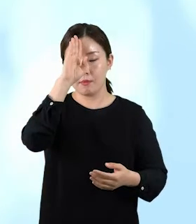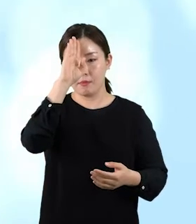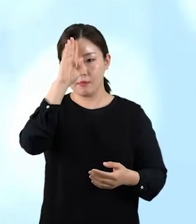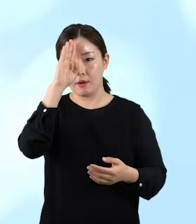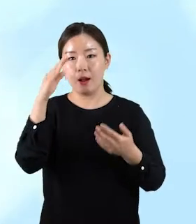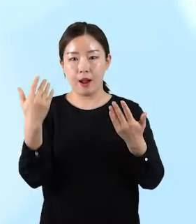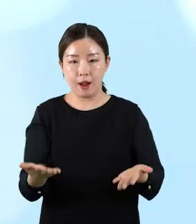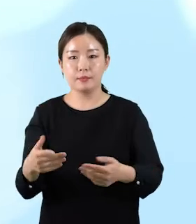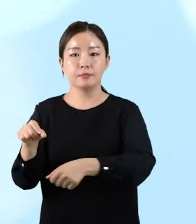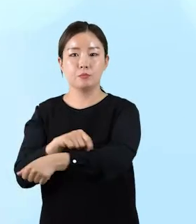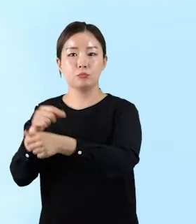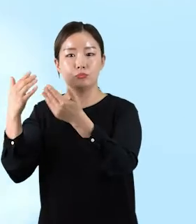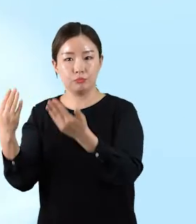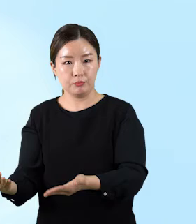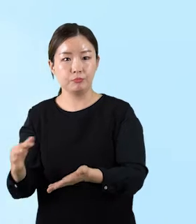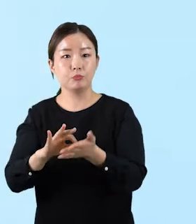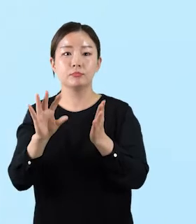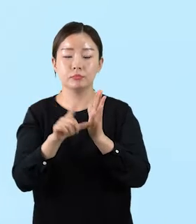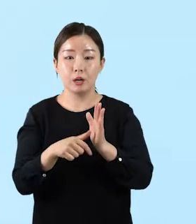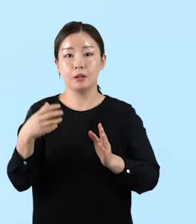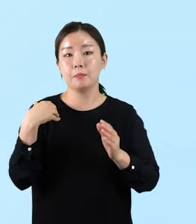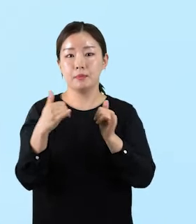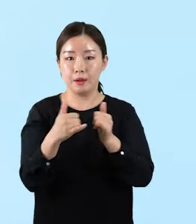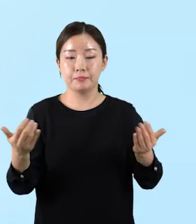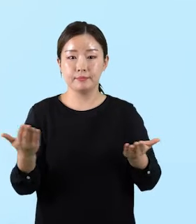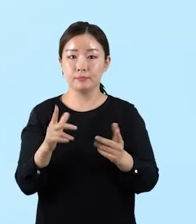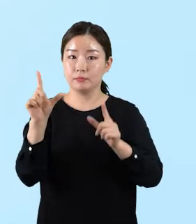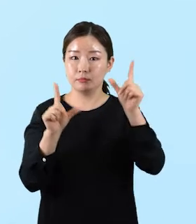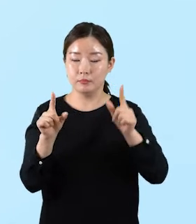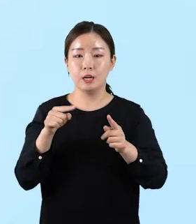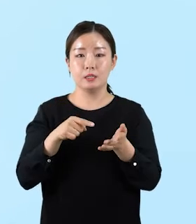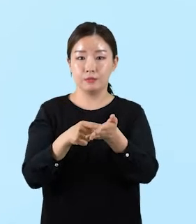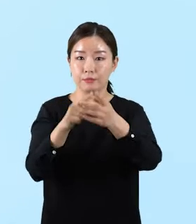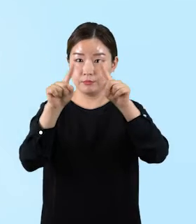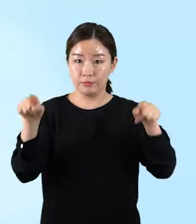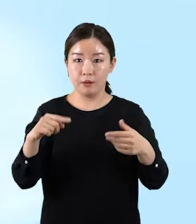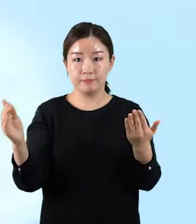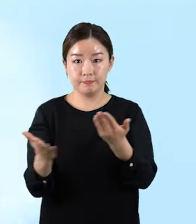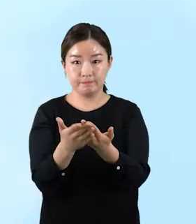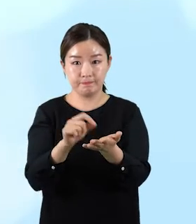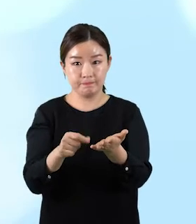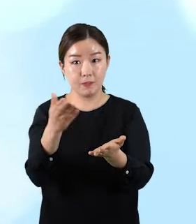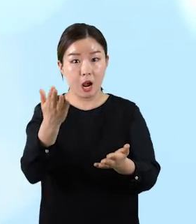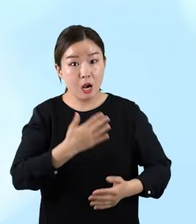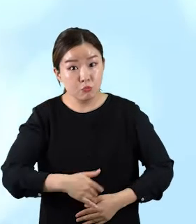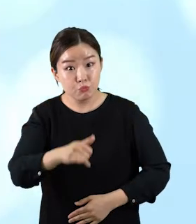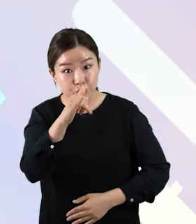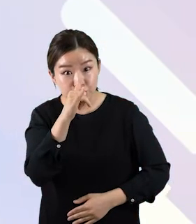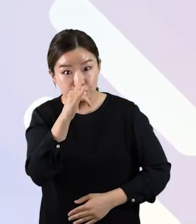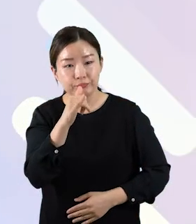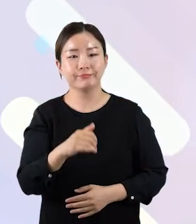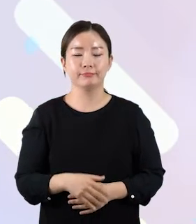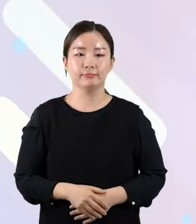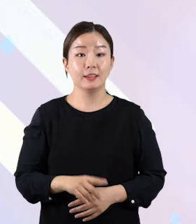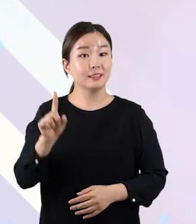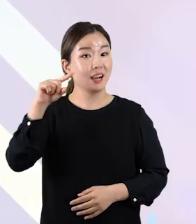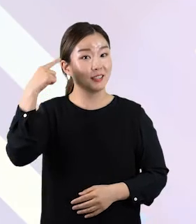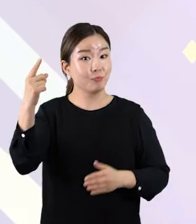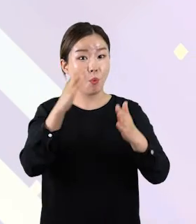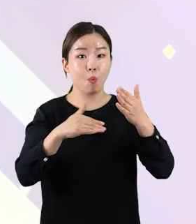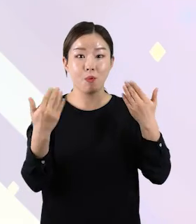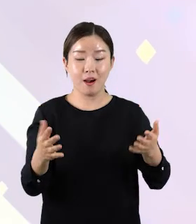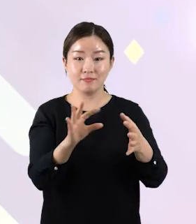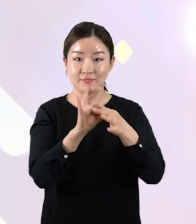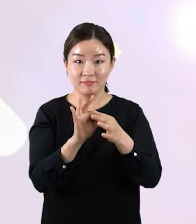병가, 특별휴가를 사용할 때는 담당자에게 근태 신청서를 내야 한다는 점 알고 계시죠? 다음은 공가에